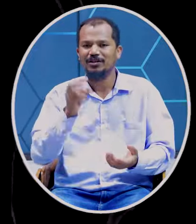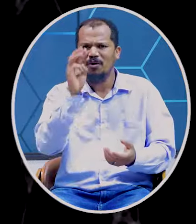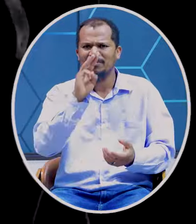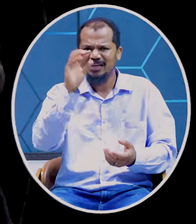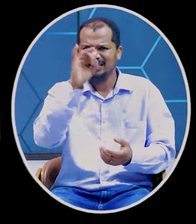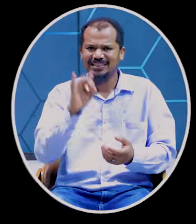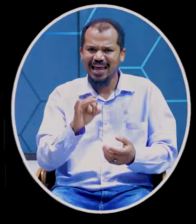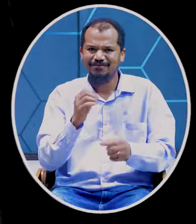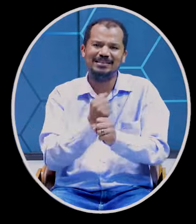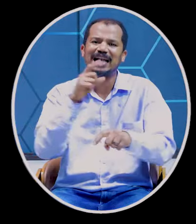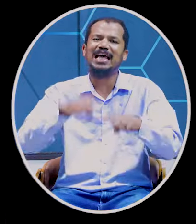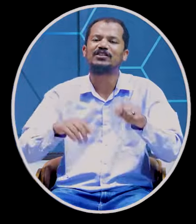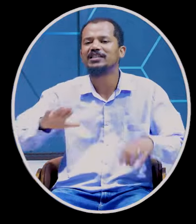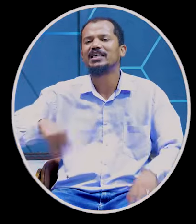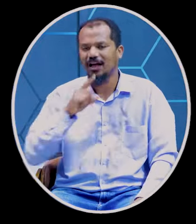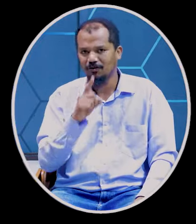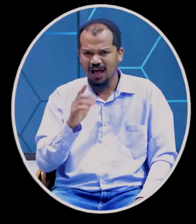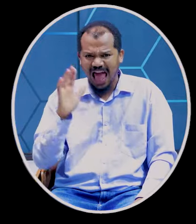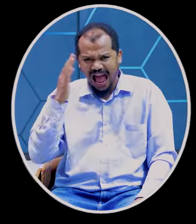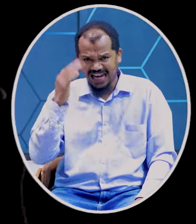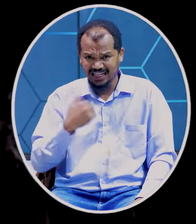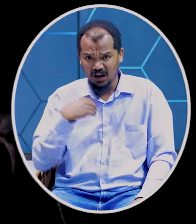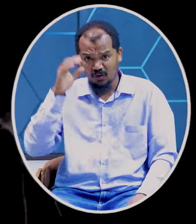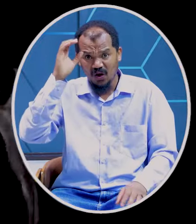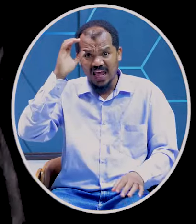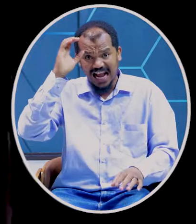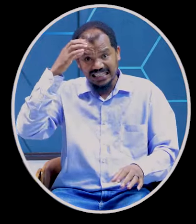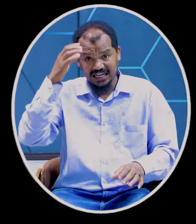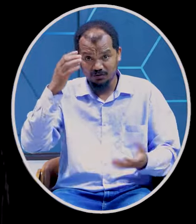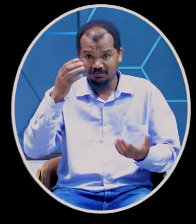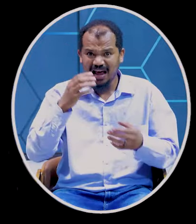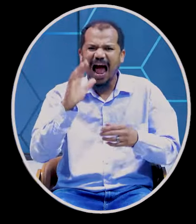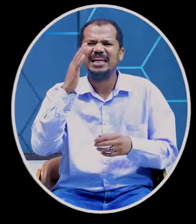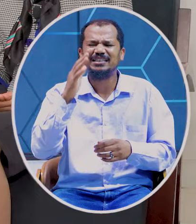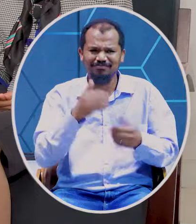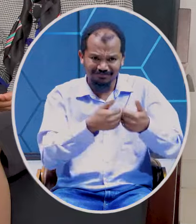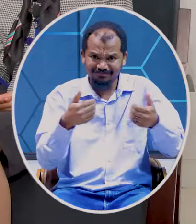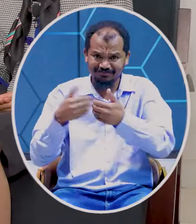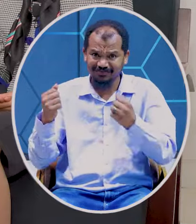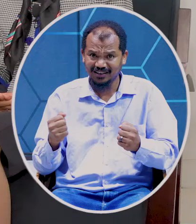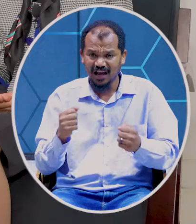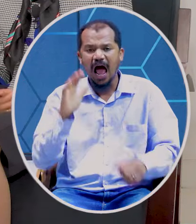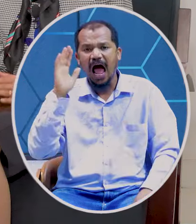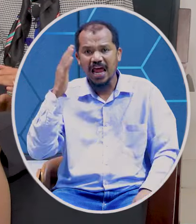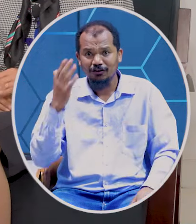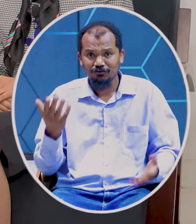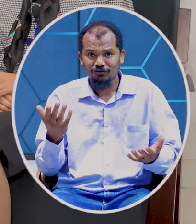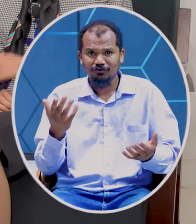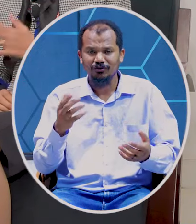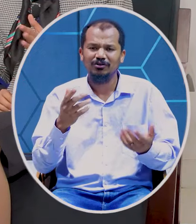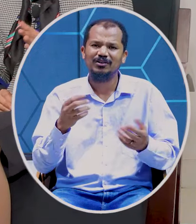ወይም ሴሎቻችን ታች ወርደን ስናያ አይነት አለው የካንሰር አይነቶች እንደው መለየት እንችል ይሆን ዶክ አይነቱ ያው